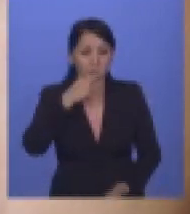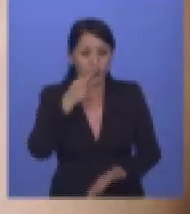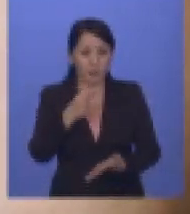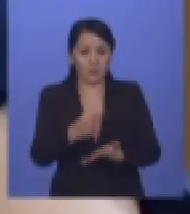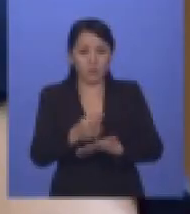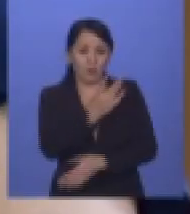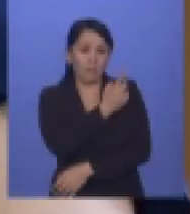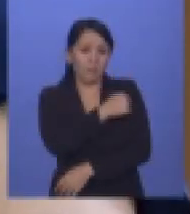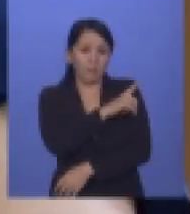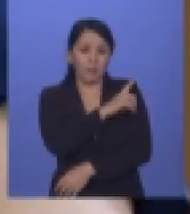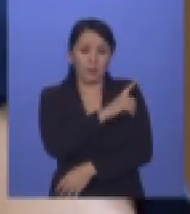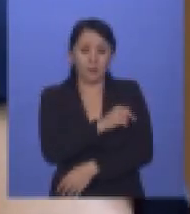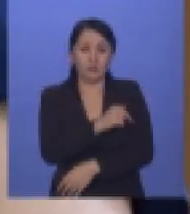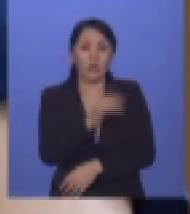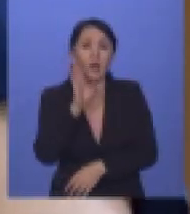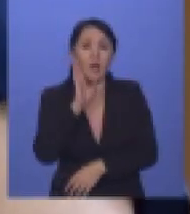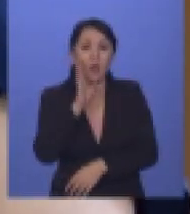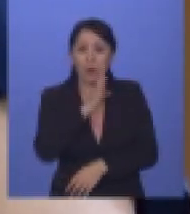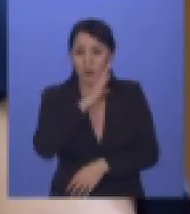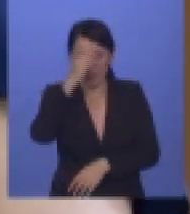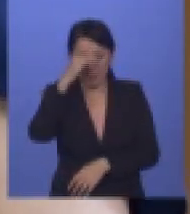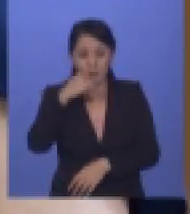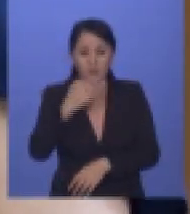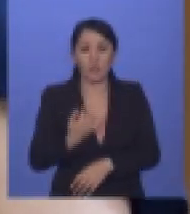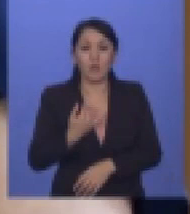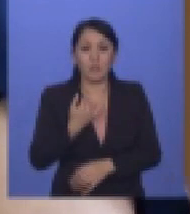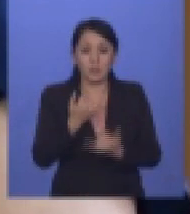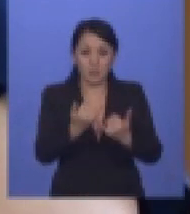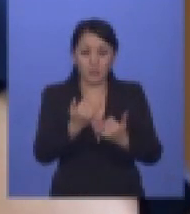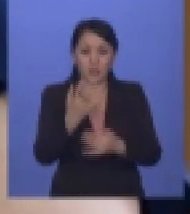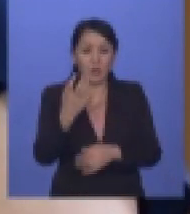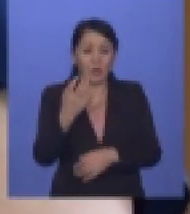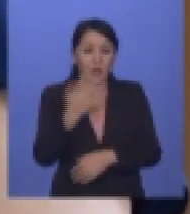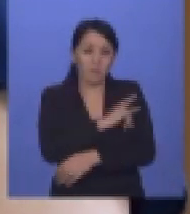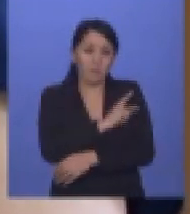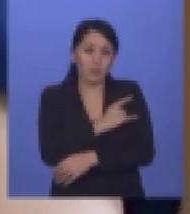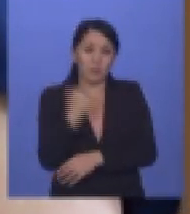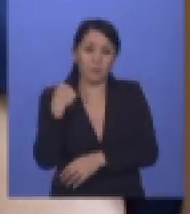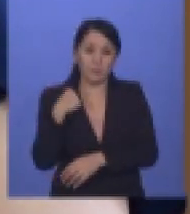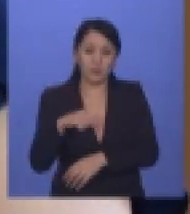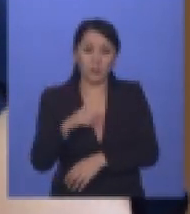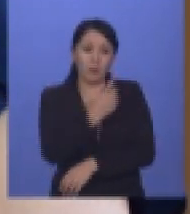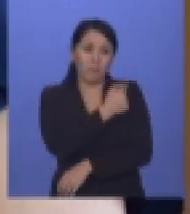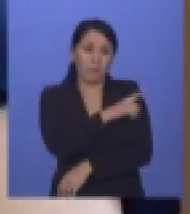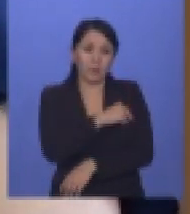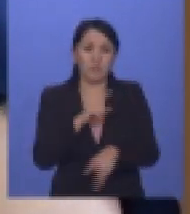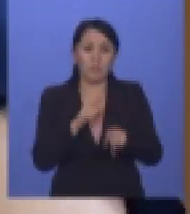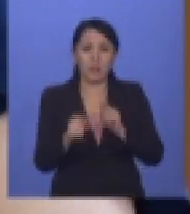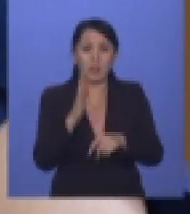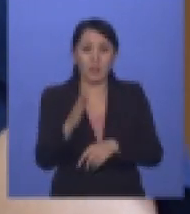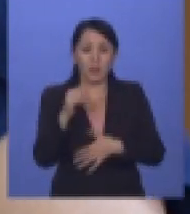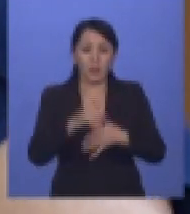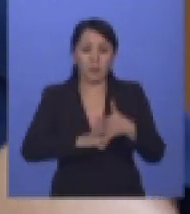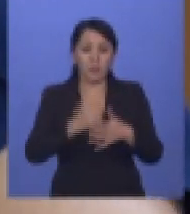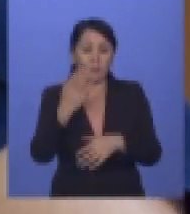тек медицина қызметкерлерінің ғана емес, ата-ананың да мойнында. Яғни сіздер сәби күтіп жүрген болсаңыздар, мейлінше жиі медициналық тексеруден өту керек. Себебі